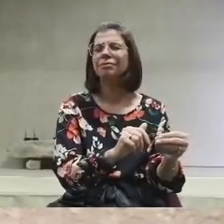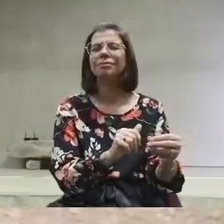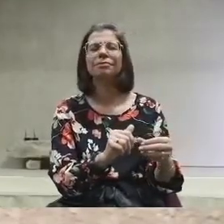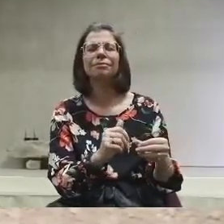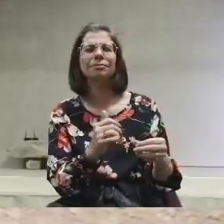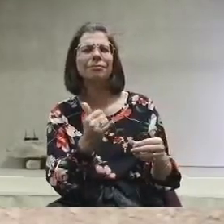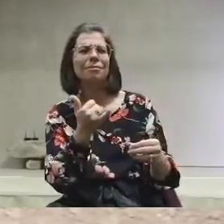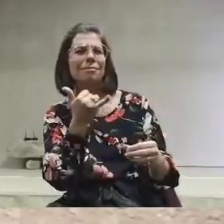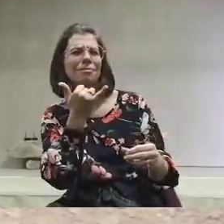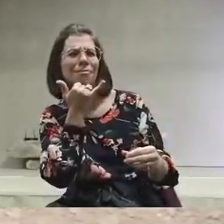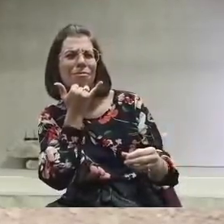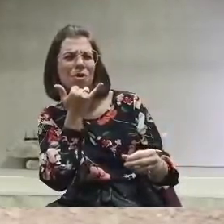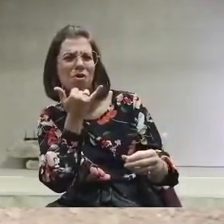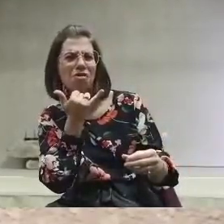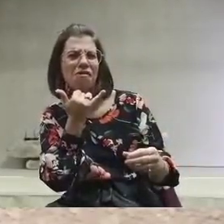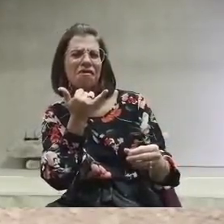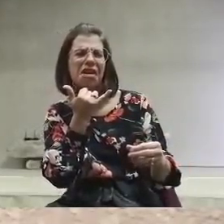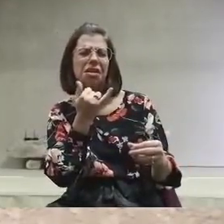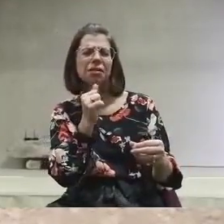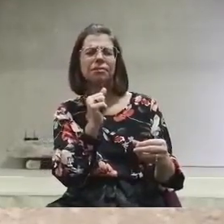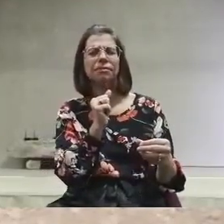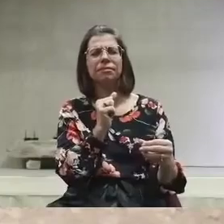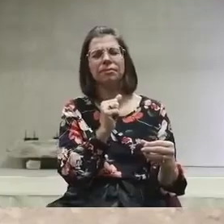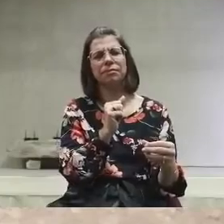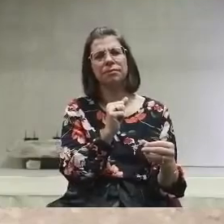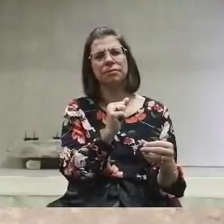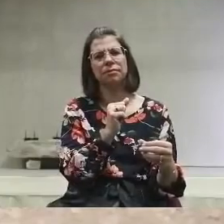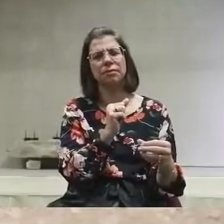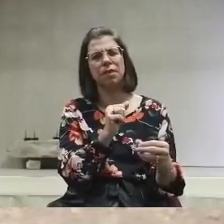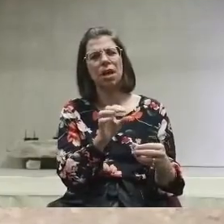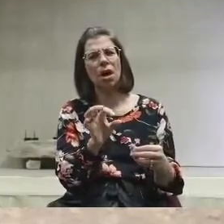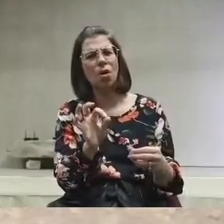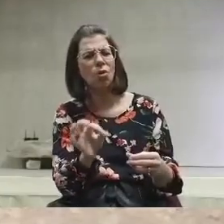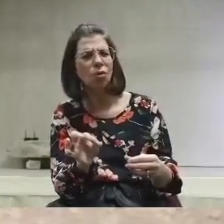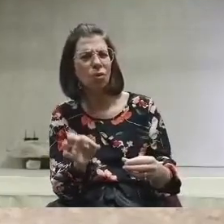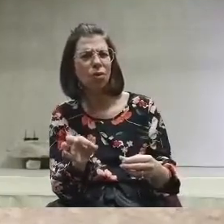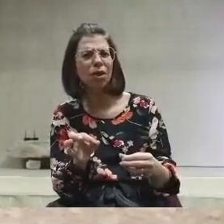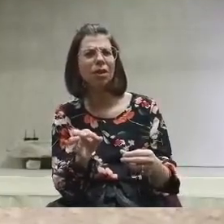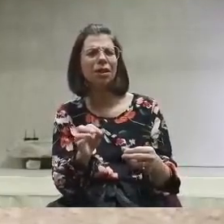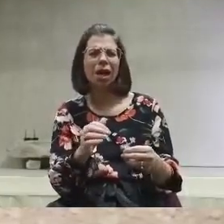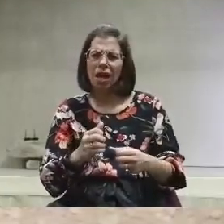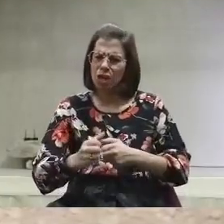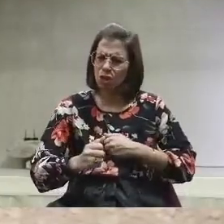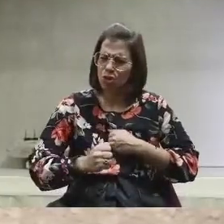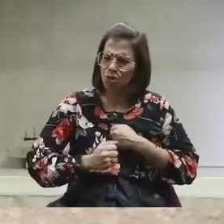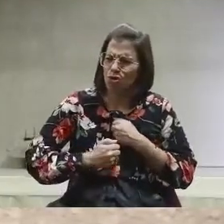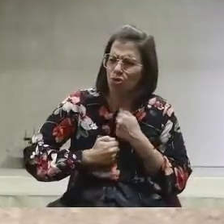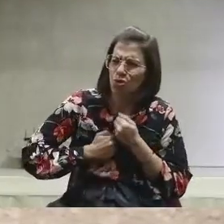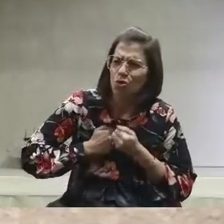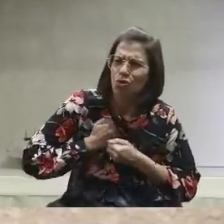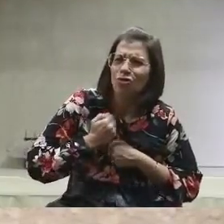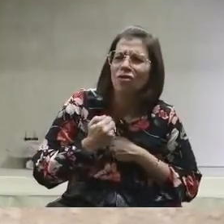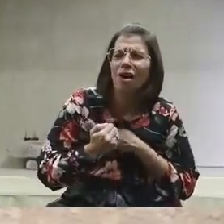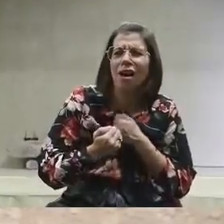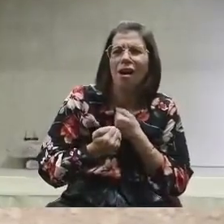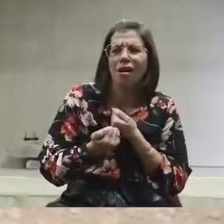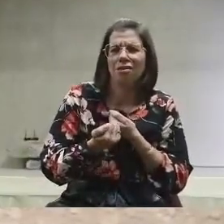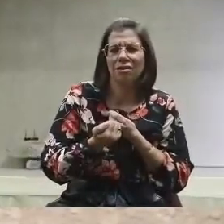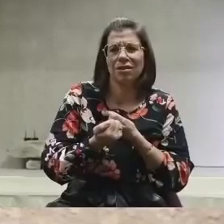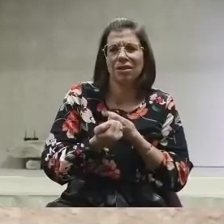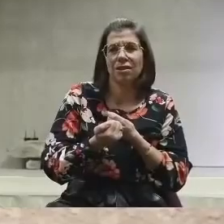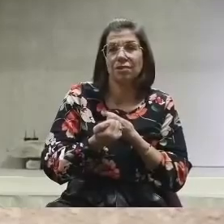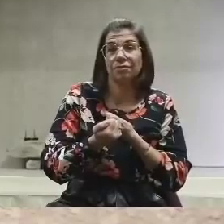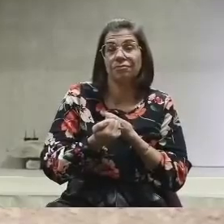à la sueur de ton front que tu mangeras ton pain. La malédiction, c'est avec souffrance que la